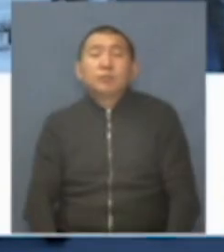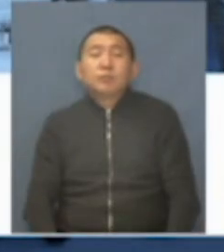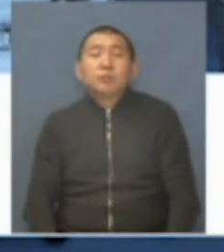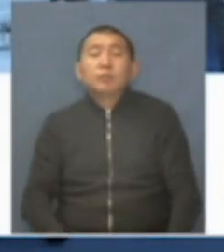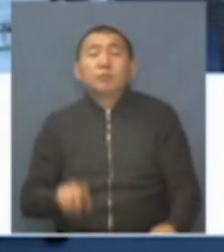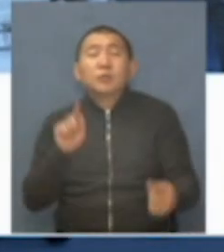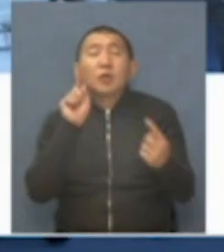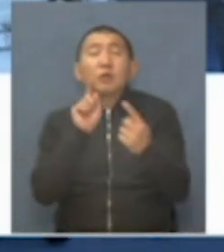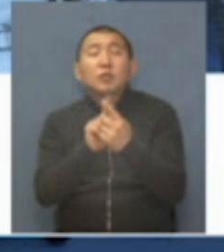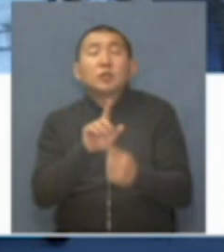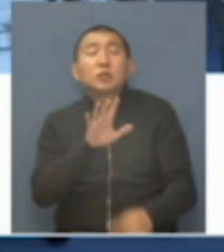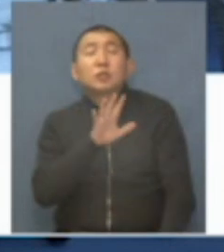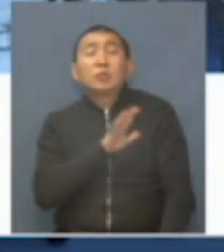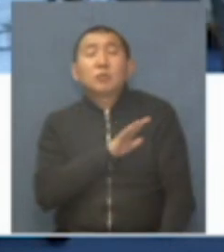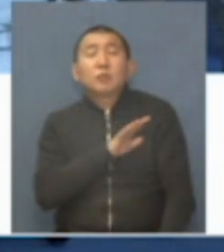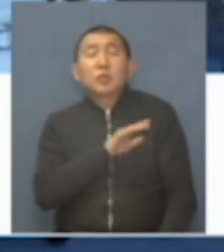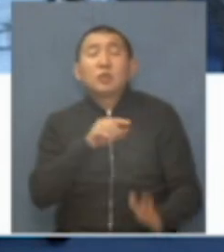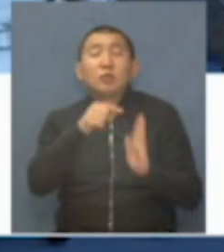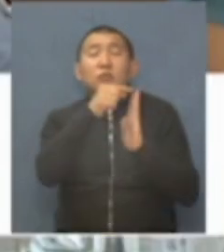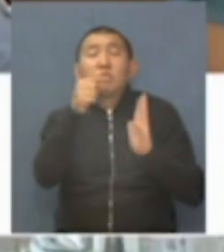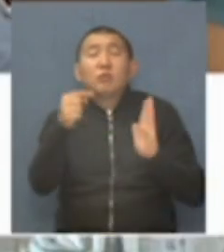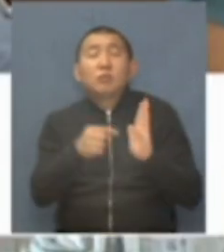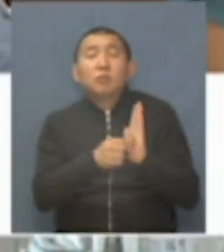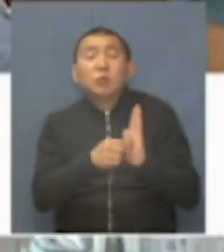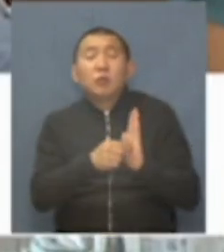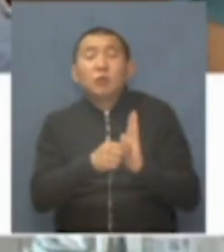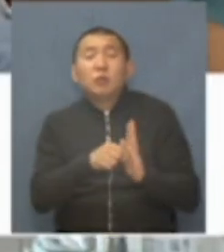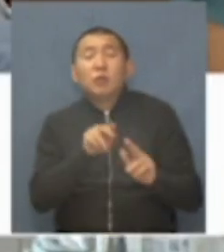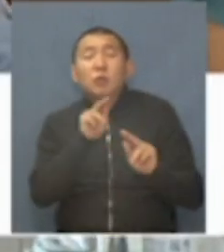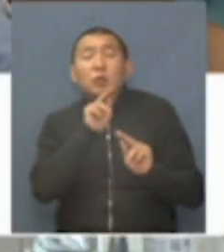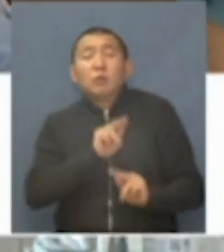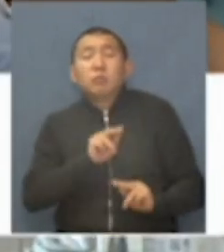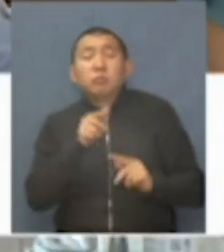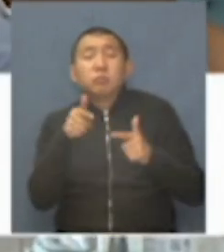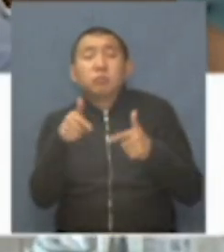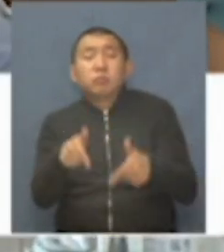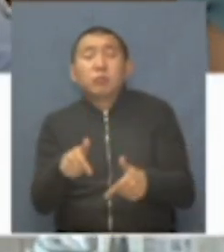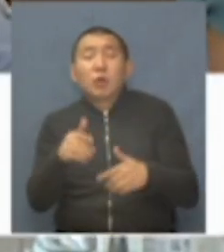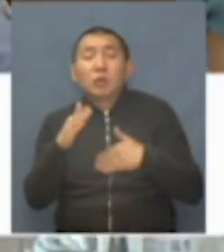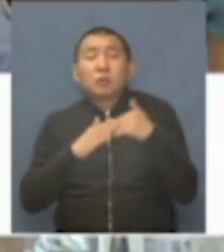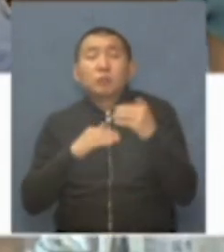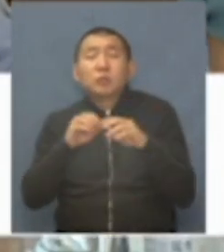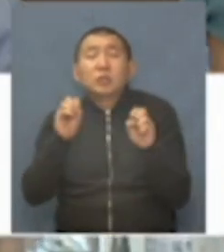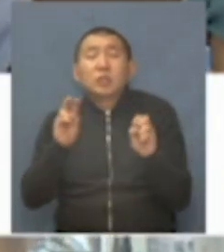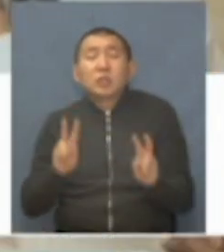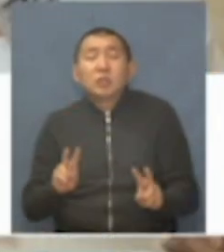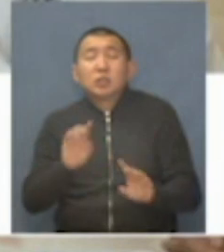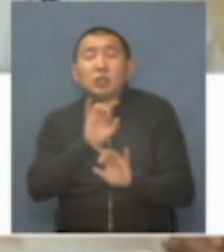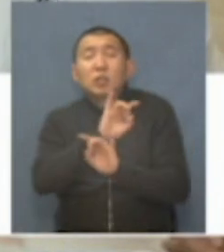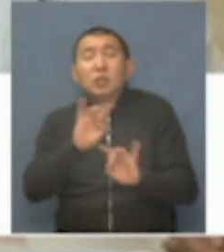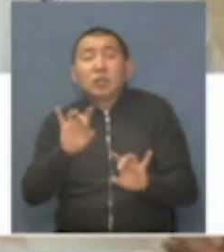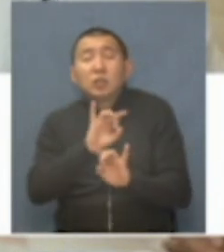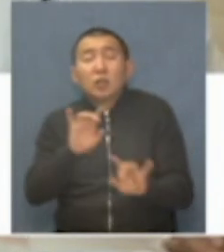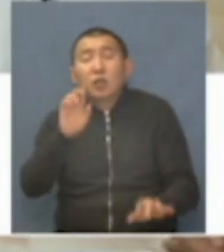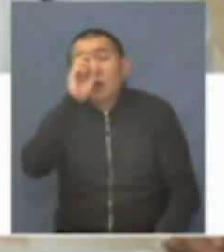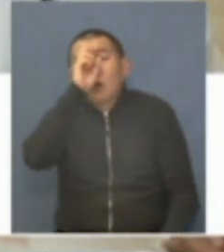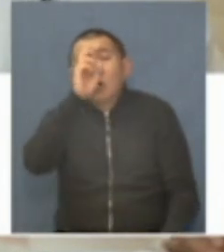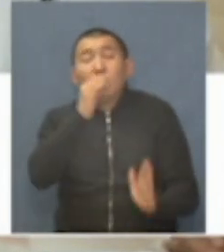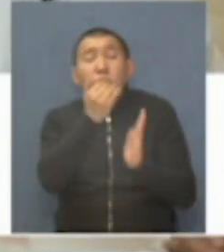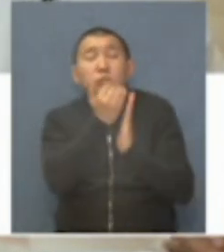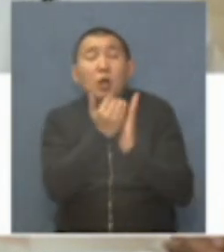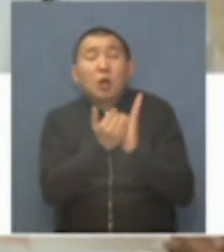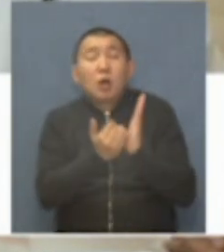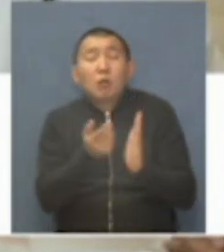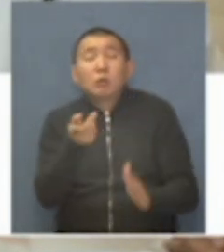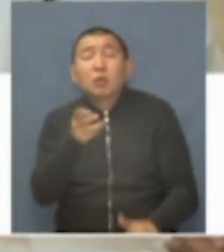На встрече были озвучены актуальные вопросы, касающиеся трудоустройства. Специалисты рассказали о государственных программах для молодежи,